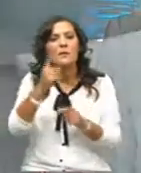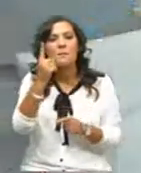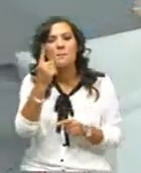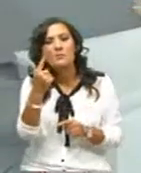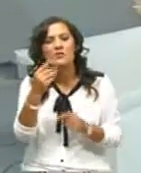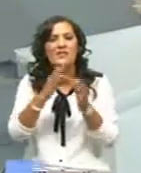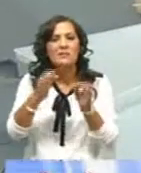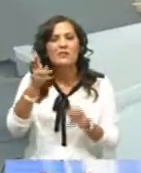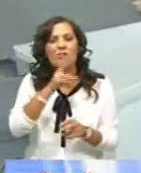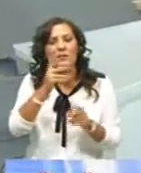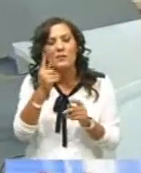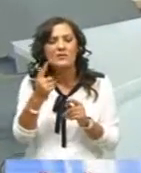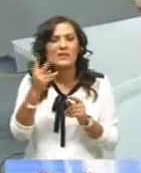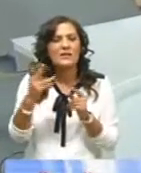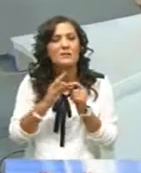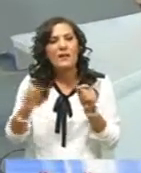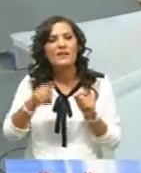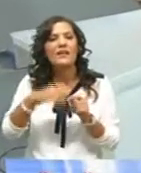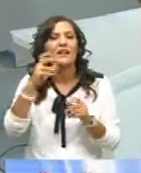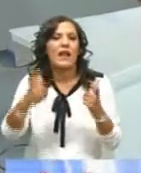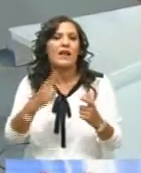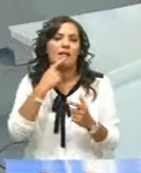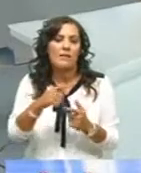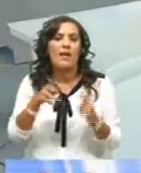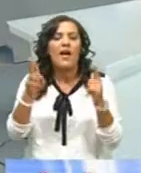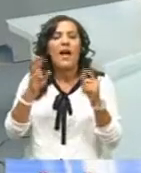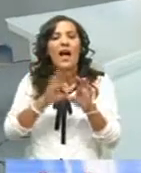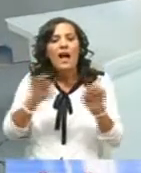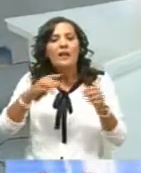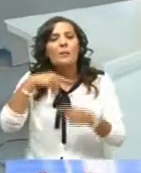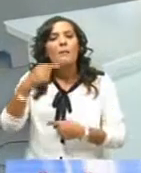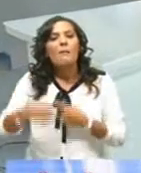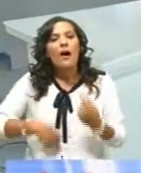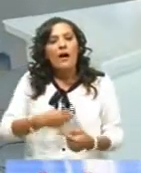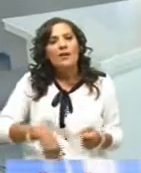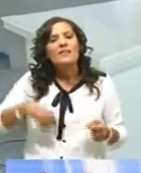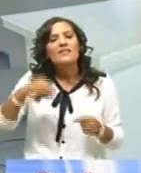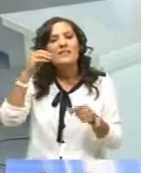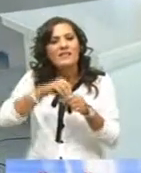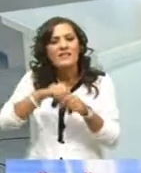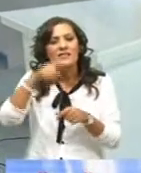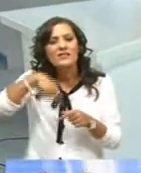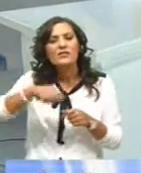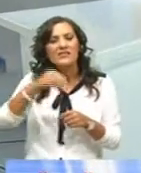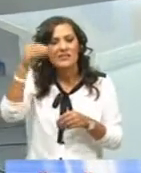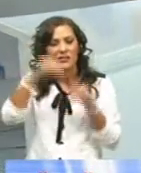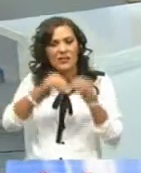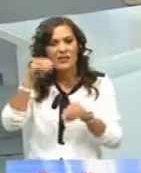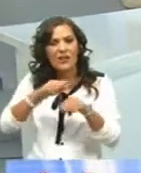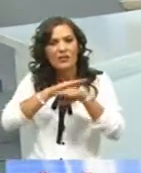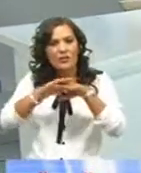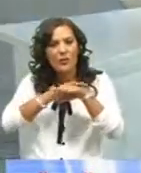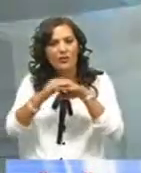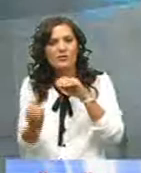metrelik kısmıdır kalın bağırsağın iç yüzeyini döşeyen döşemenin bu